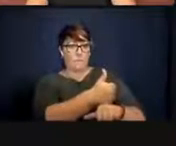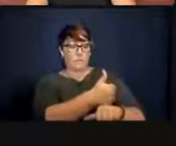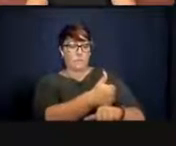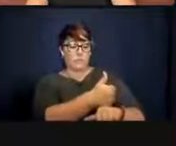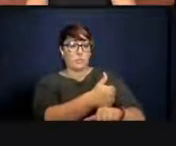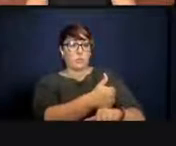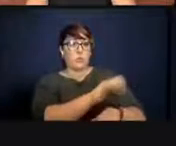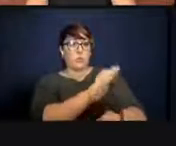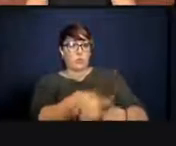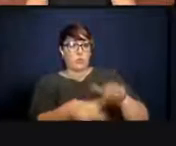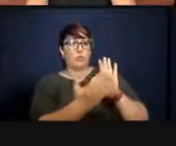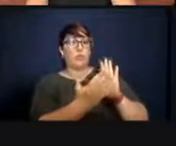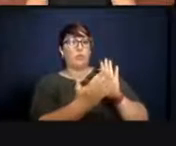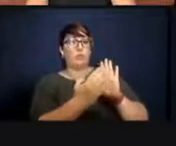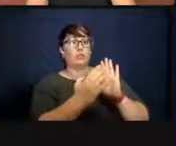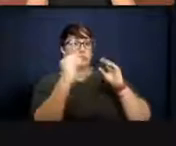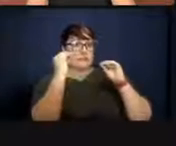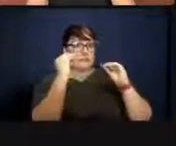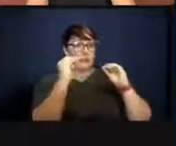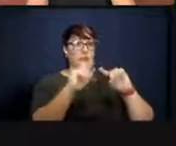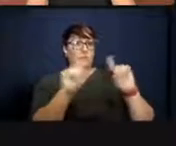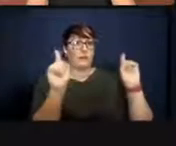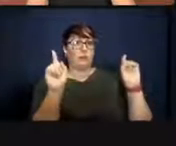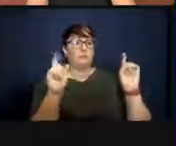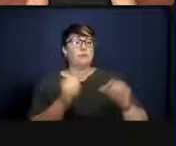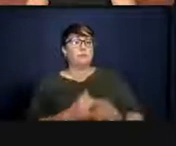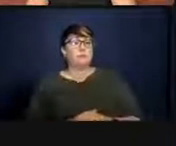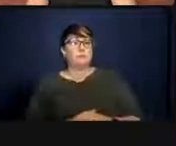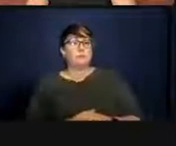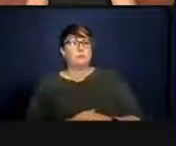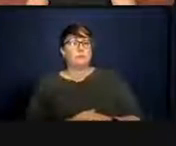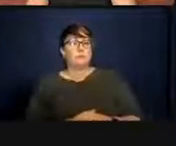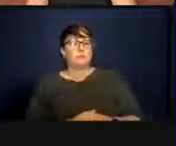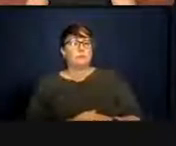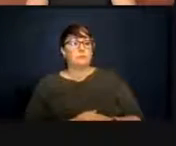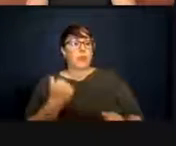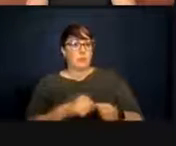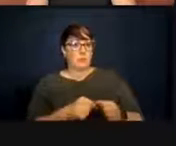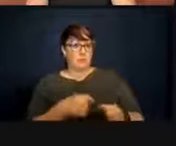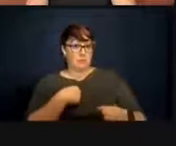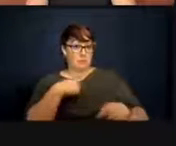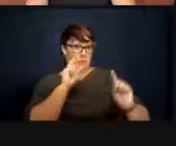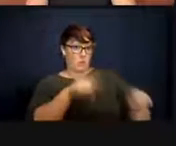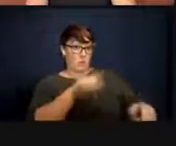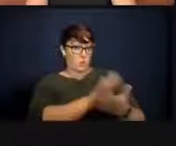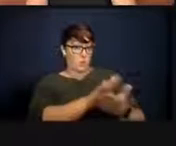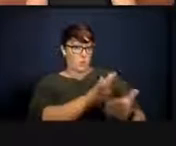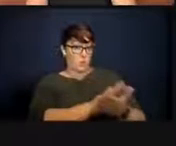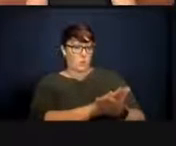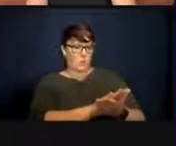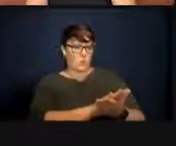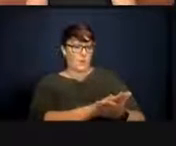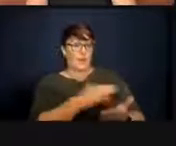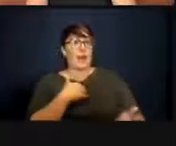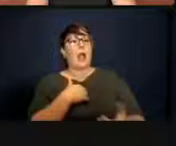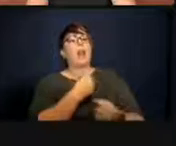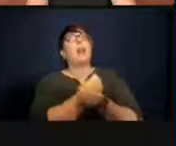مهيكلة بطريقة لتقديم التعليم والتربية بطريقة مختلفة. أنا أتذكر أني ذهبت إلى